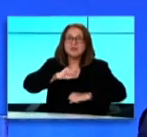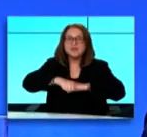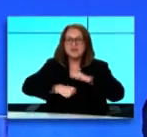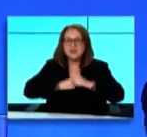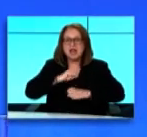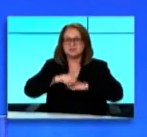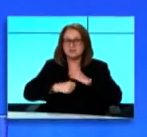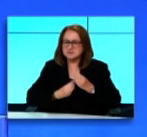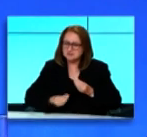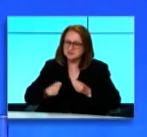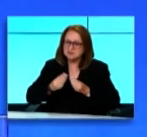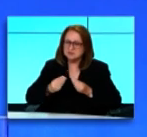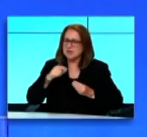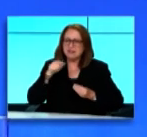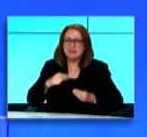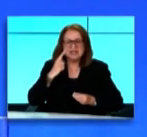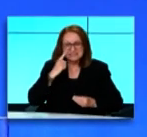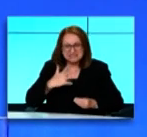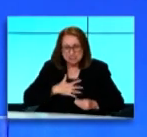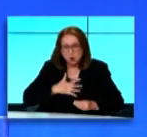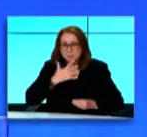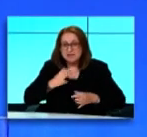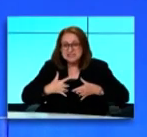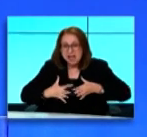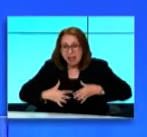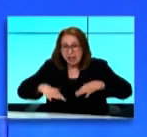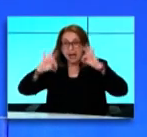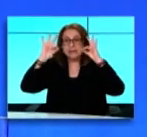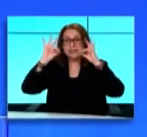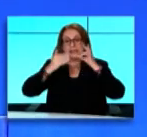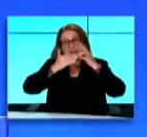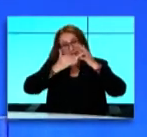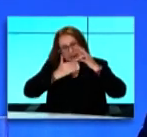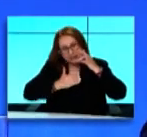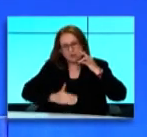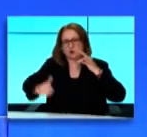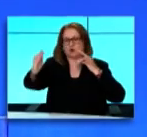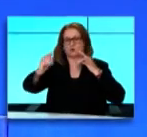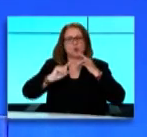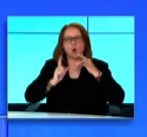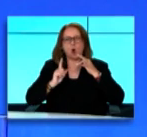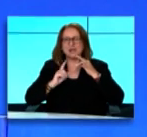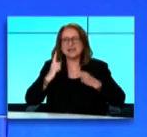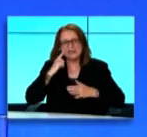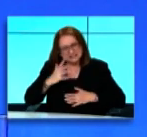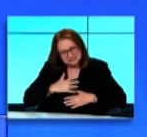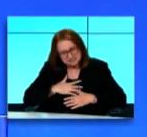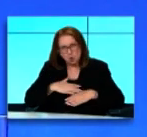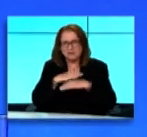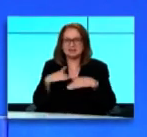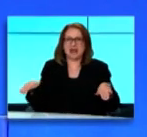προωθητική ενέργεια, είναι η αφετηρία, δεν είναι το τέλος, για να γίνουν αυτά τα οποία πρέπει να γίνουν προκειμένου να μην